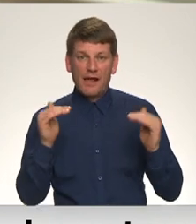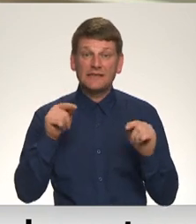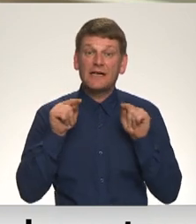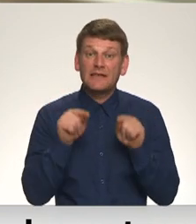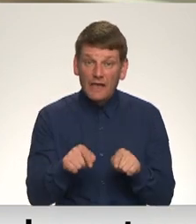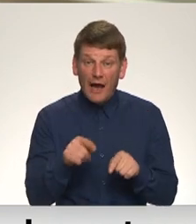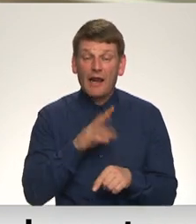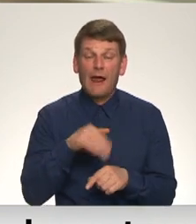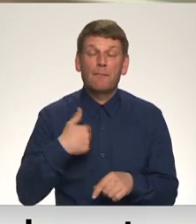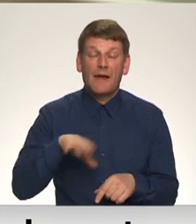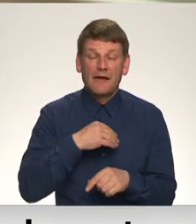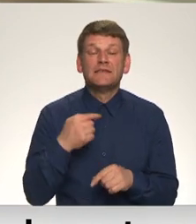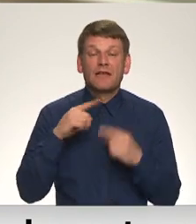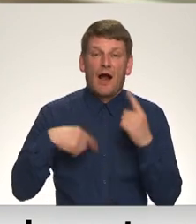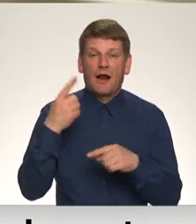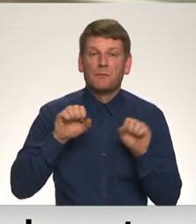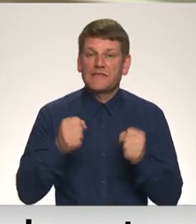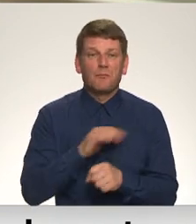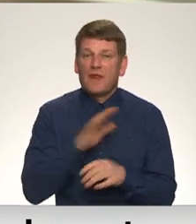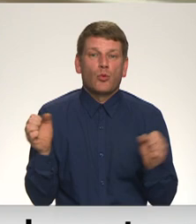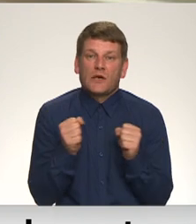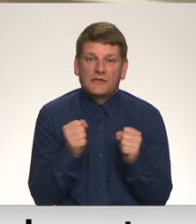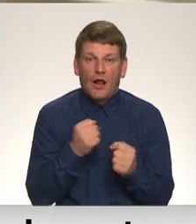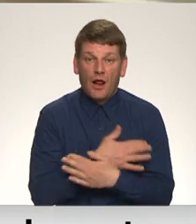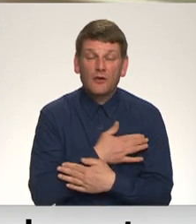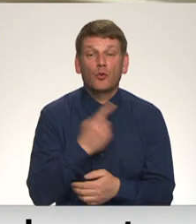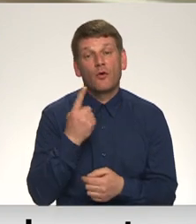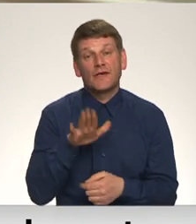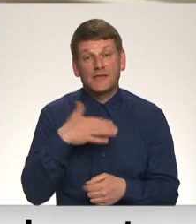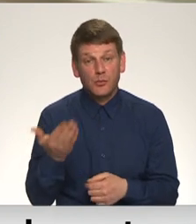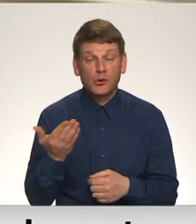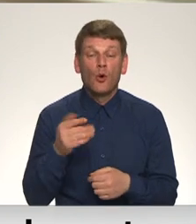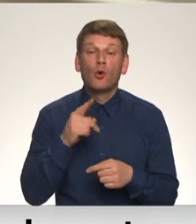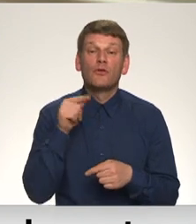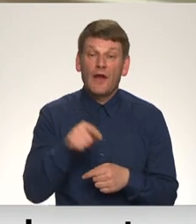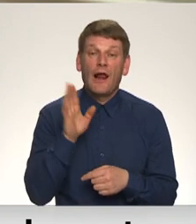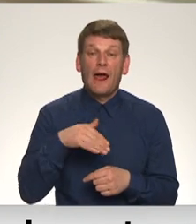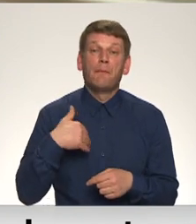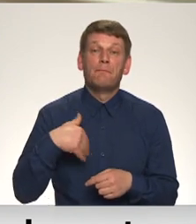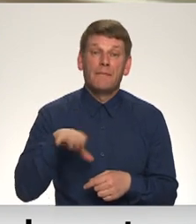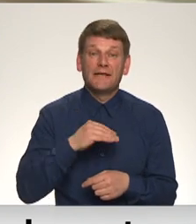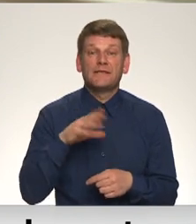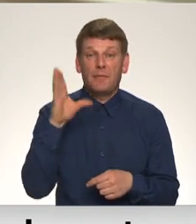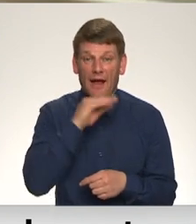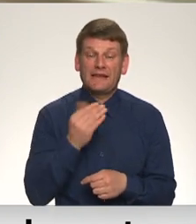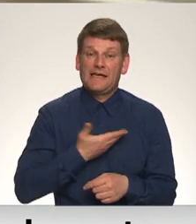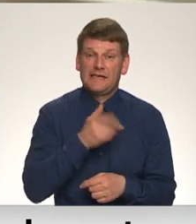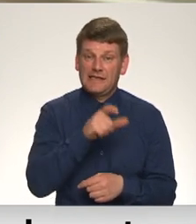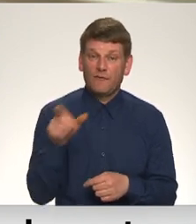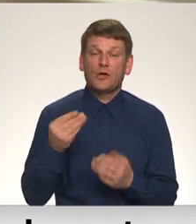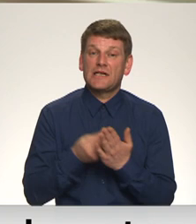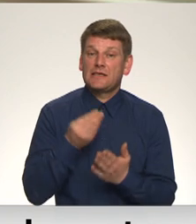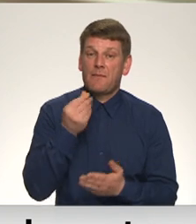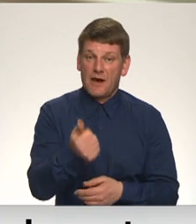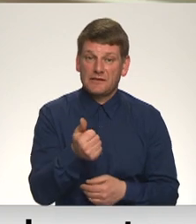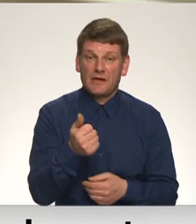lai mēs nākamziem nenosaltu, no vienas puses un tā, lai mēs spētu par to iedzīvotāju